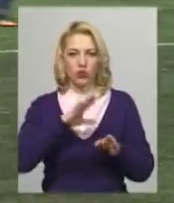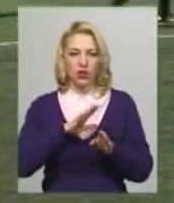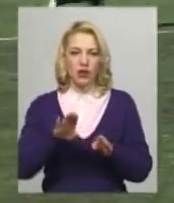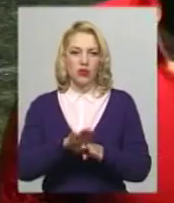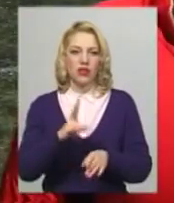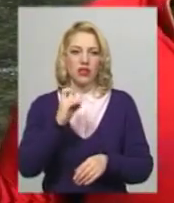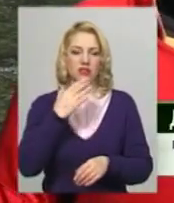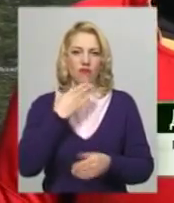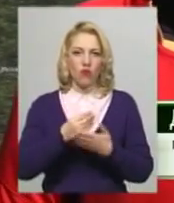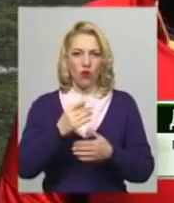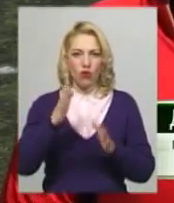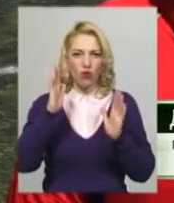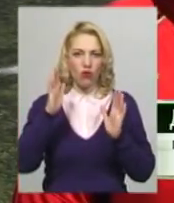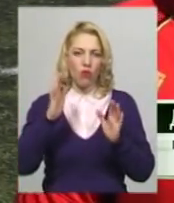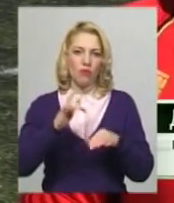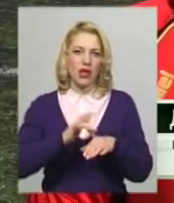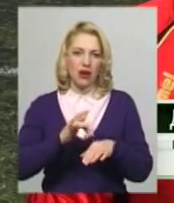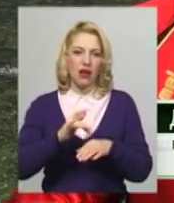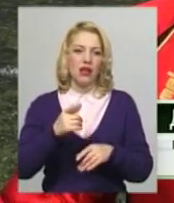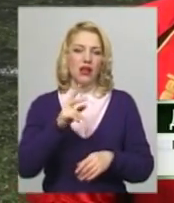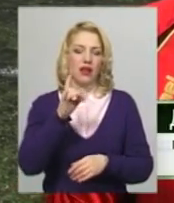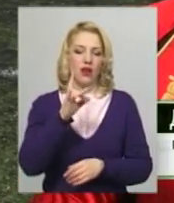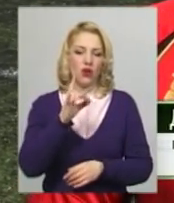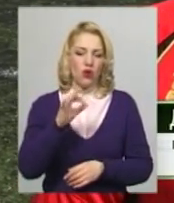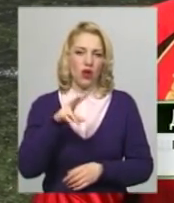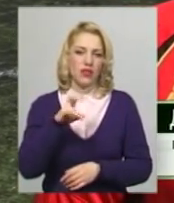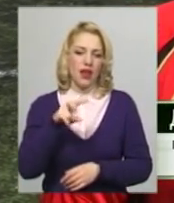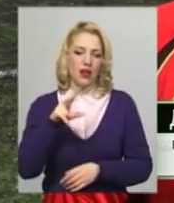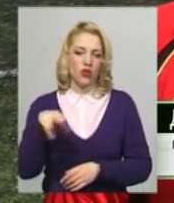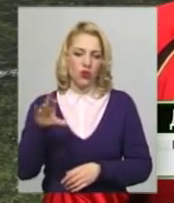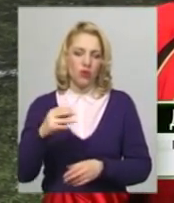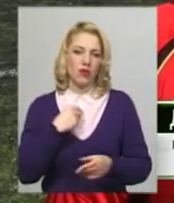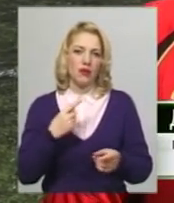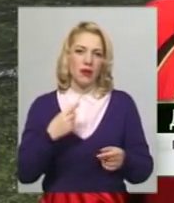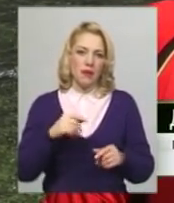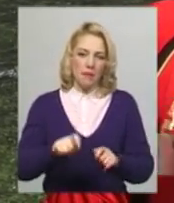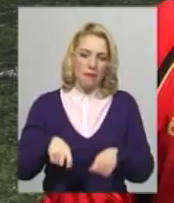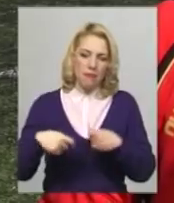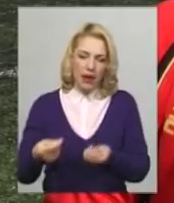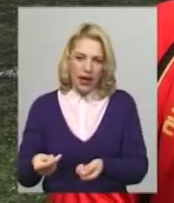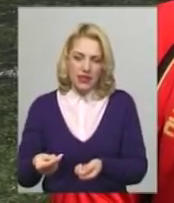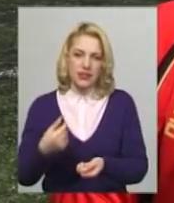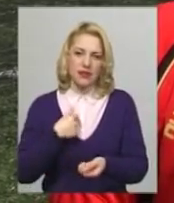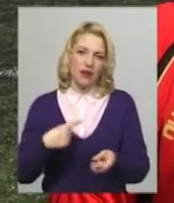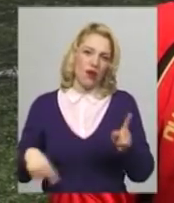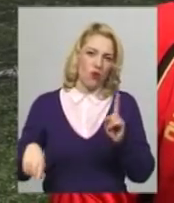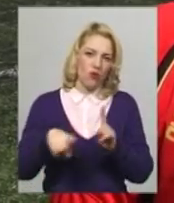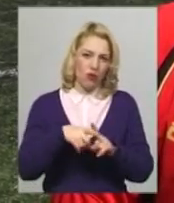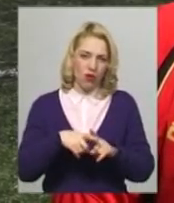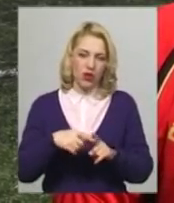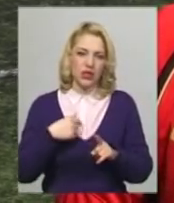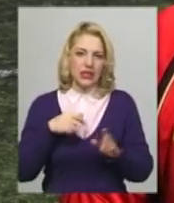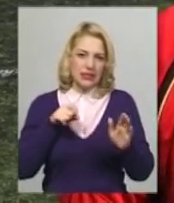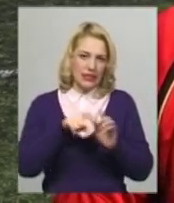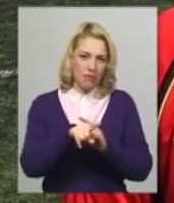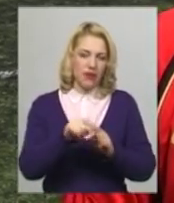Роналду. Команда у мене була дуже класна, ми грали в пас, я забив дуже класний гол. Ну, команда на всі 100%